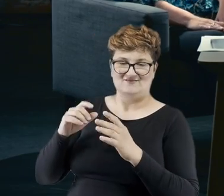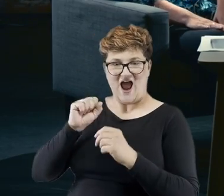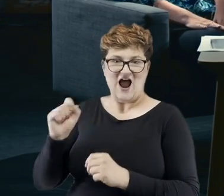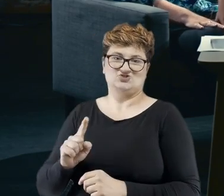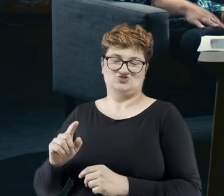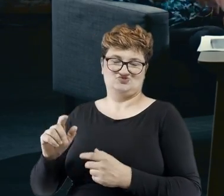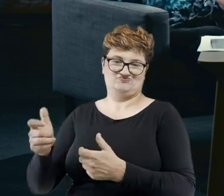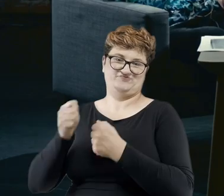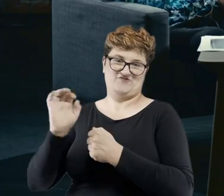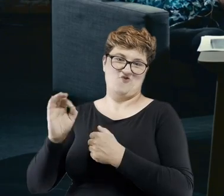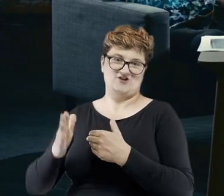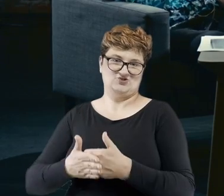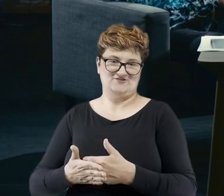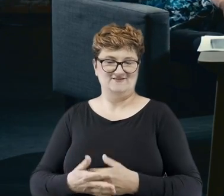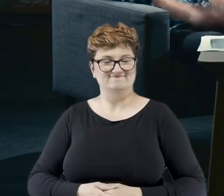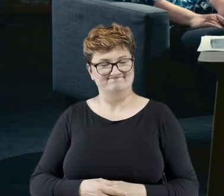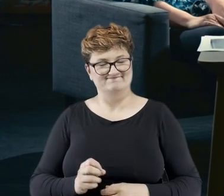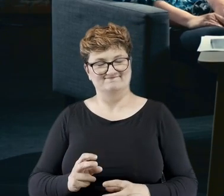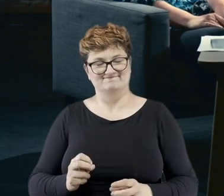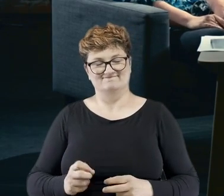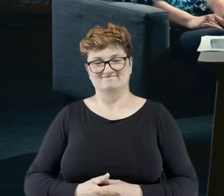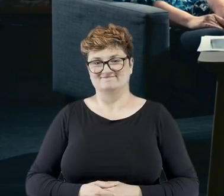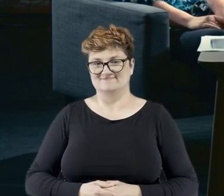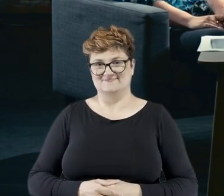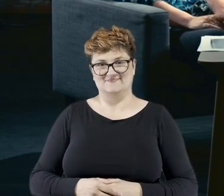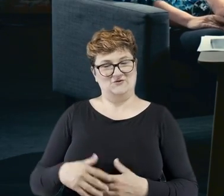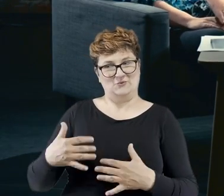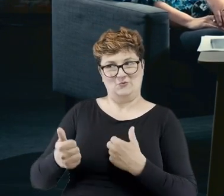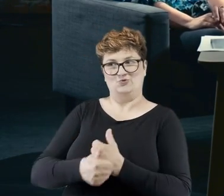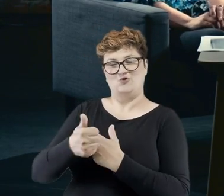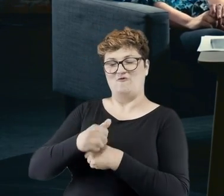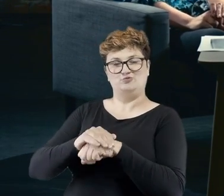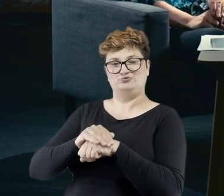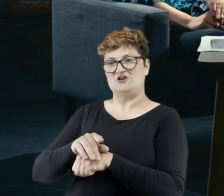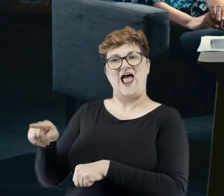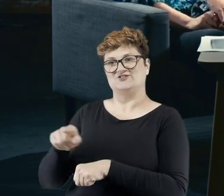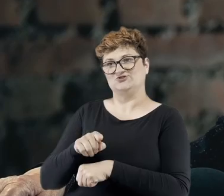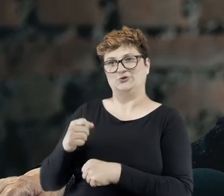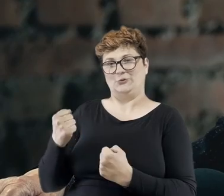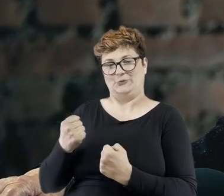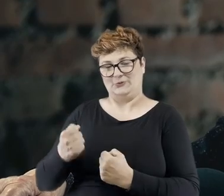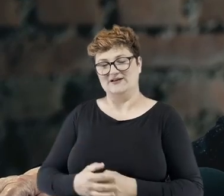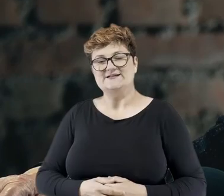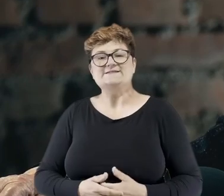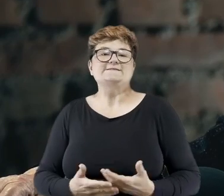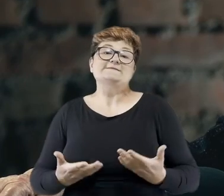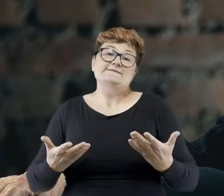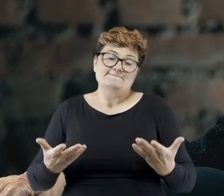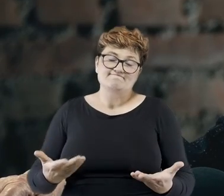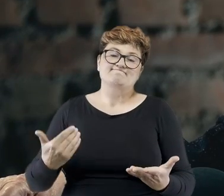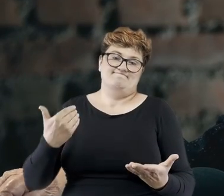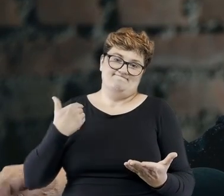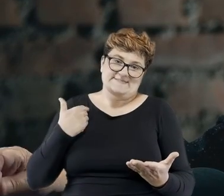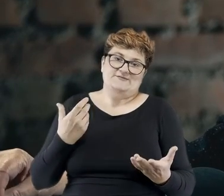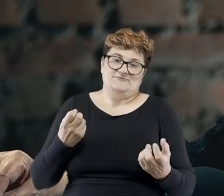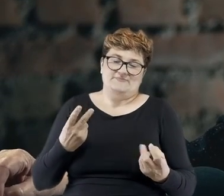uwiódł mu żonę. Tak, tak. To niezwykły dowód przyjaźni. No był jakby no